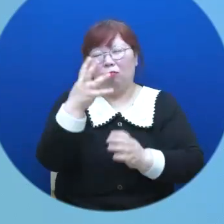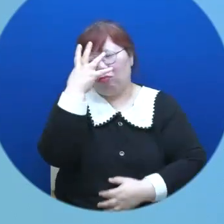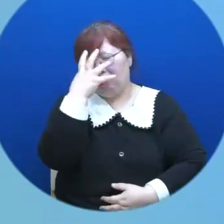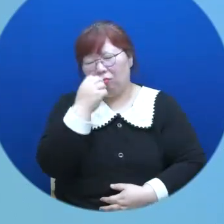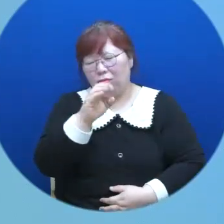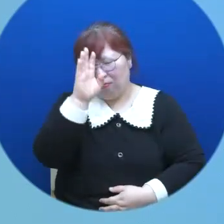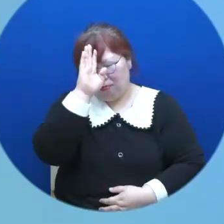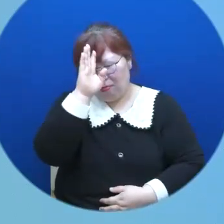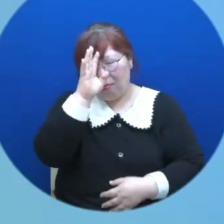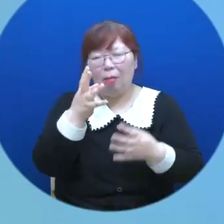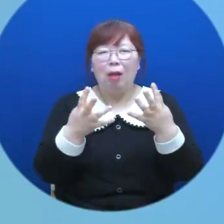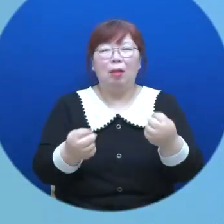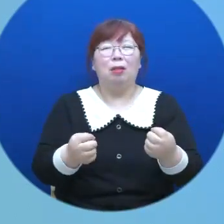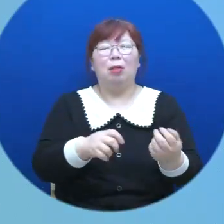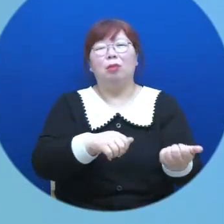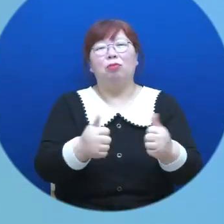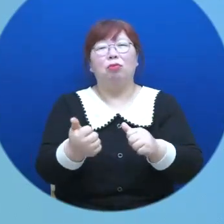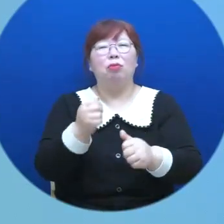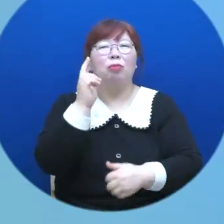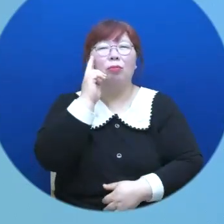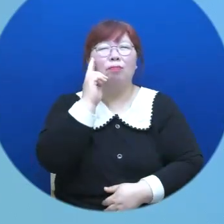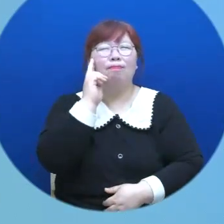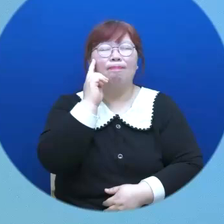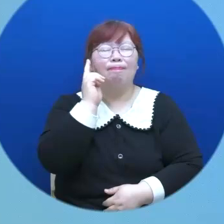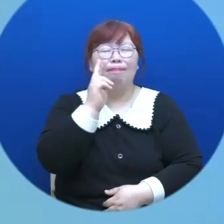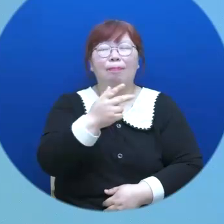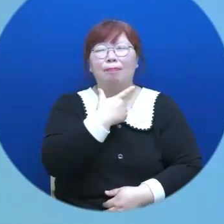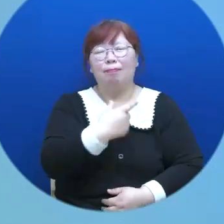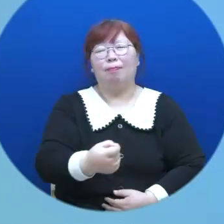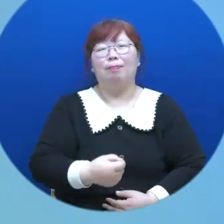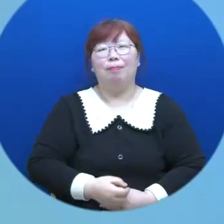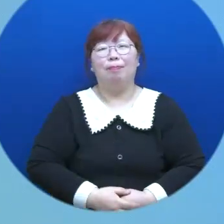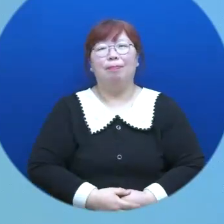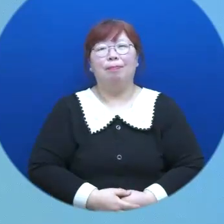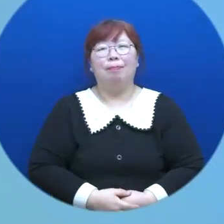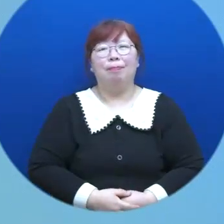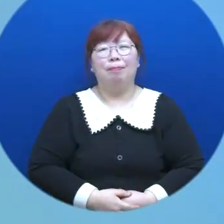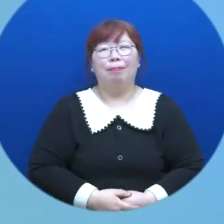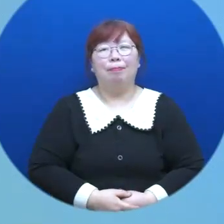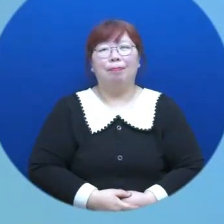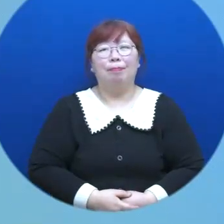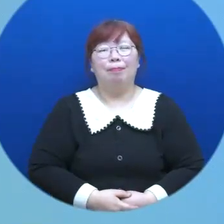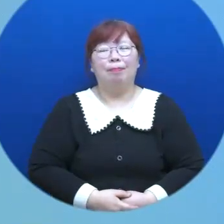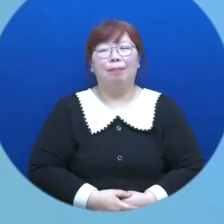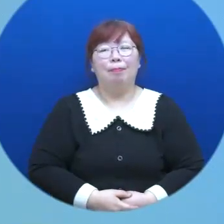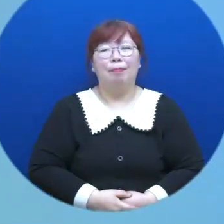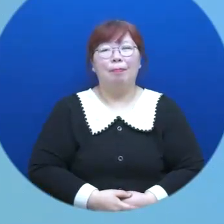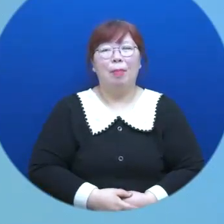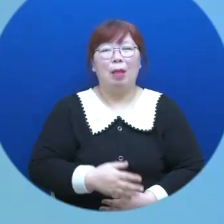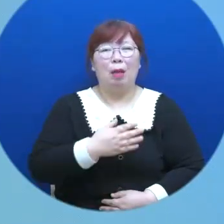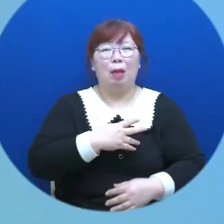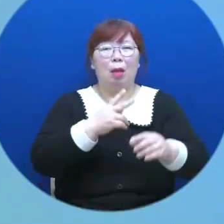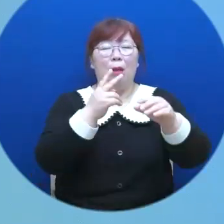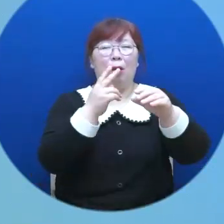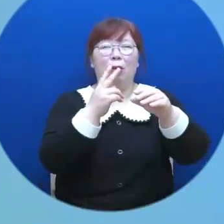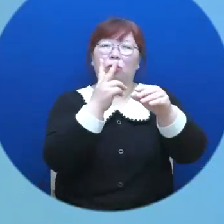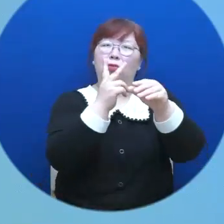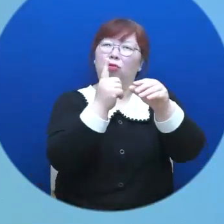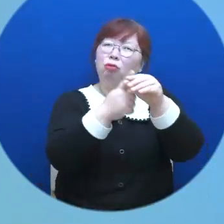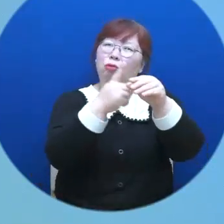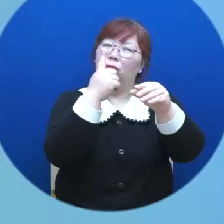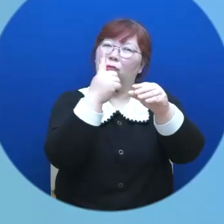죽고 싶은 때가 한두 번이 아니었다라고 이야기합니다. 자기 중학교 1학년 때